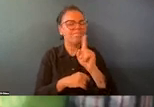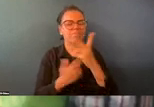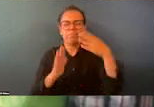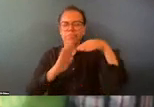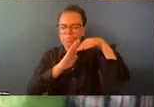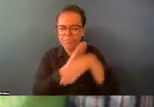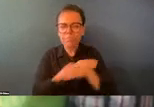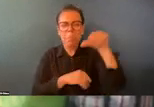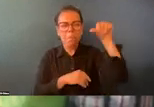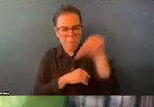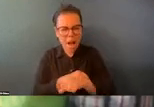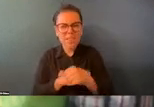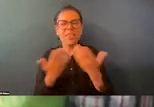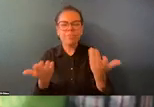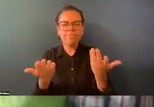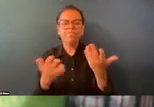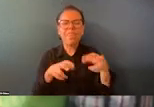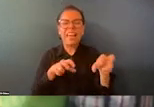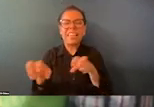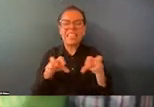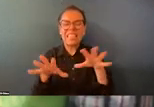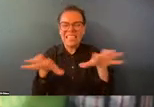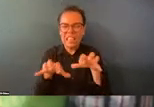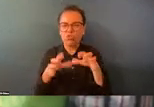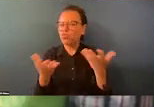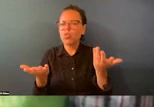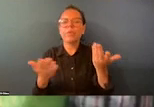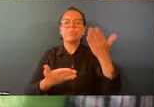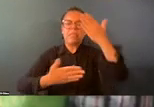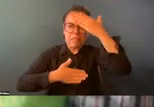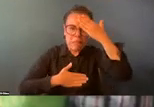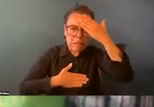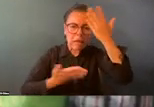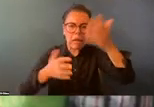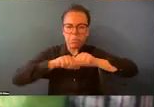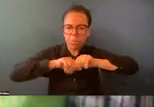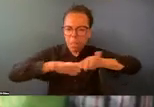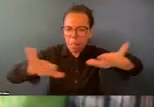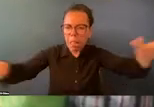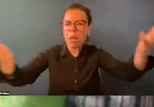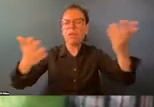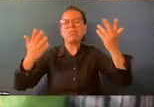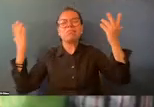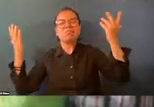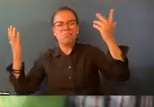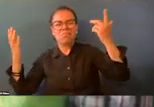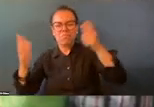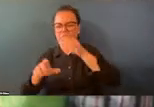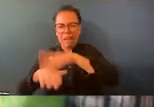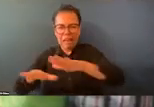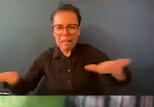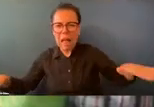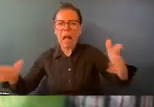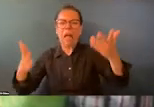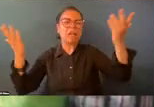заболеванию различных, в списке различных заболеваний среди женщин, детей и